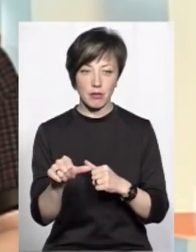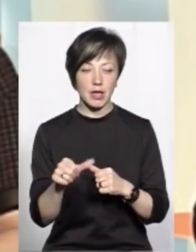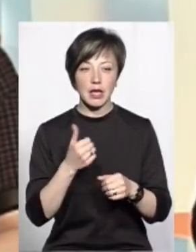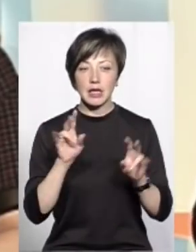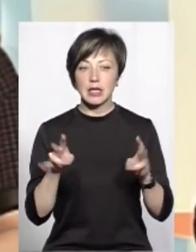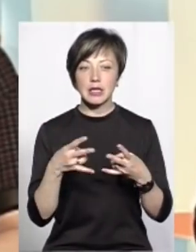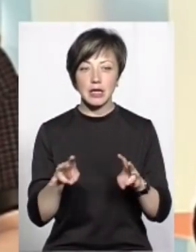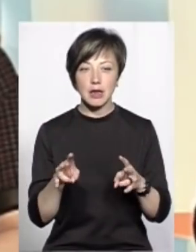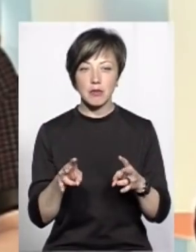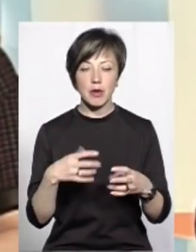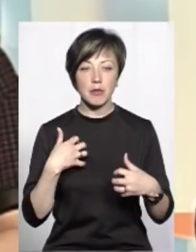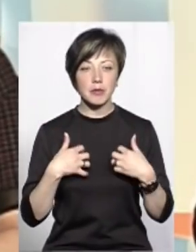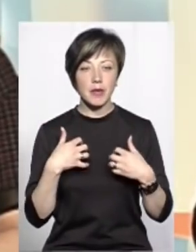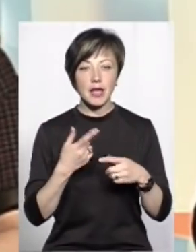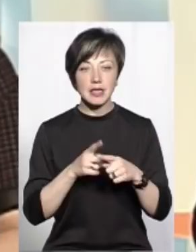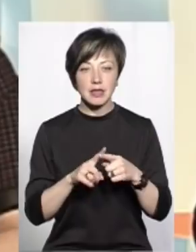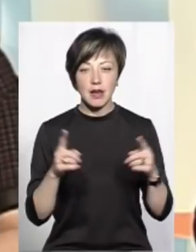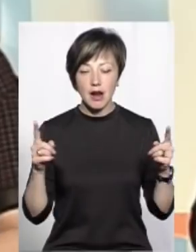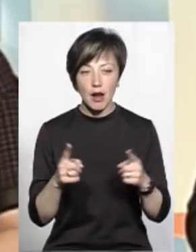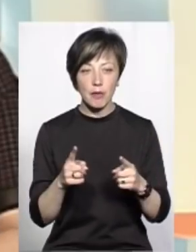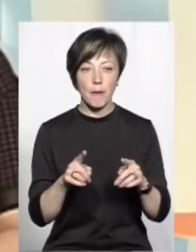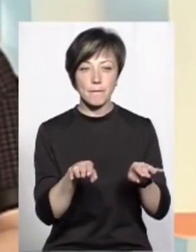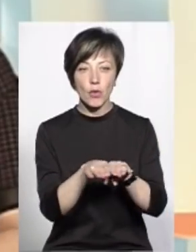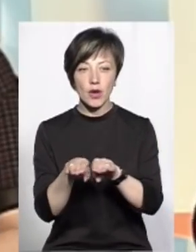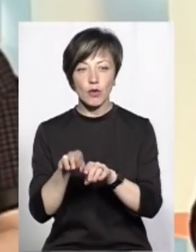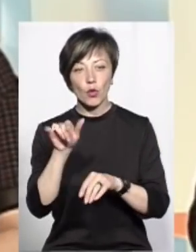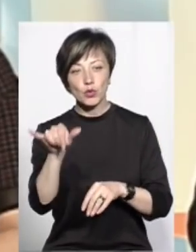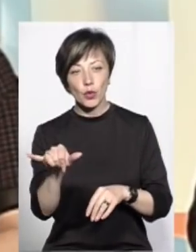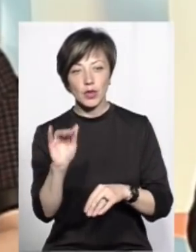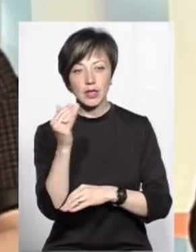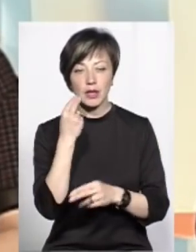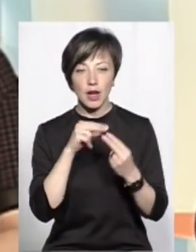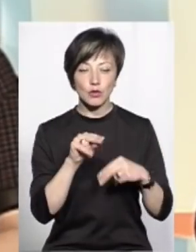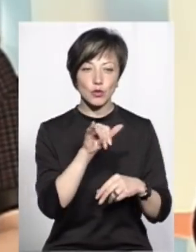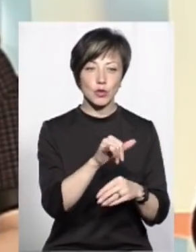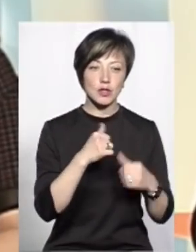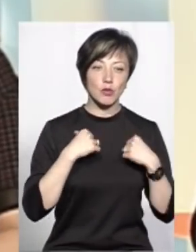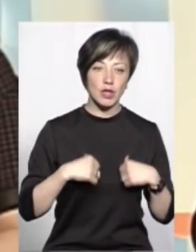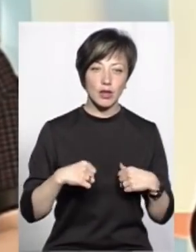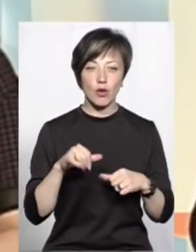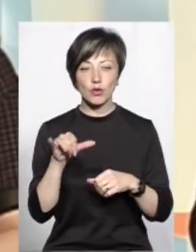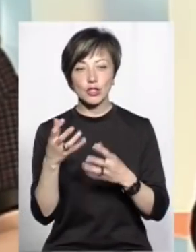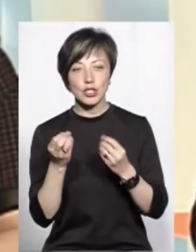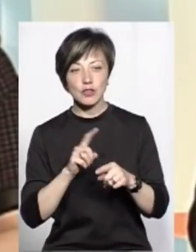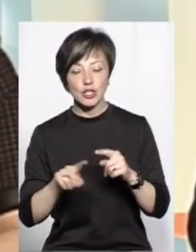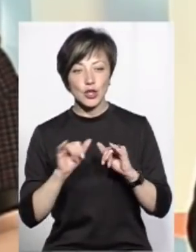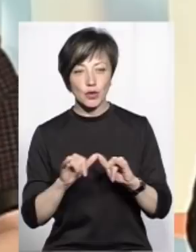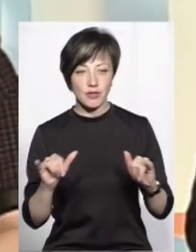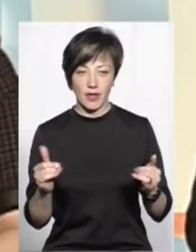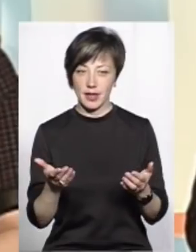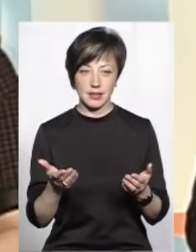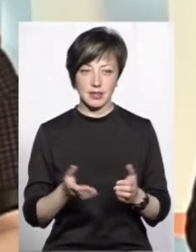і не треба підганяти себе під якісь рамки, порівнювати дітей, а от у тої кращий, а у тої спокійніший, а у тої швидше